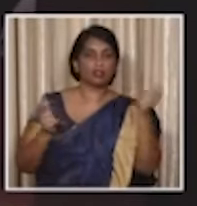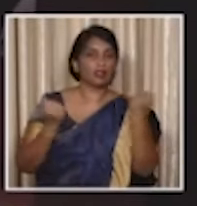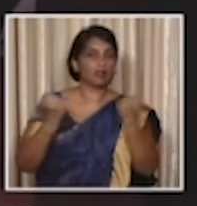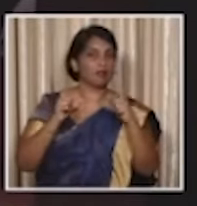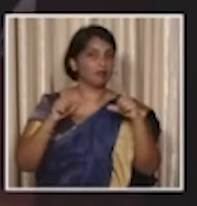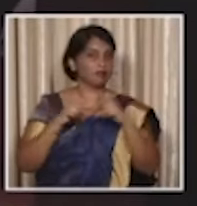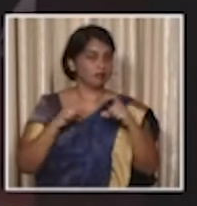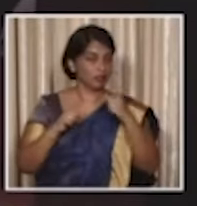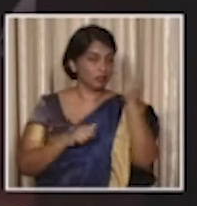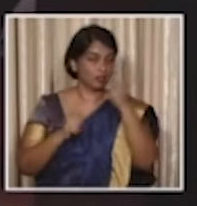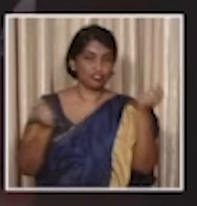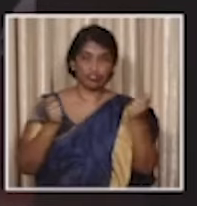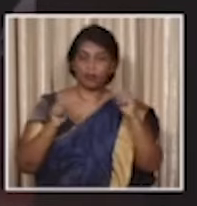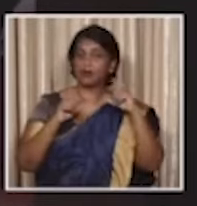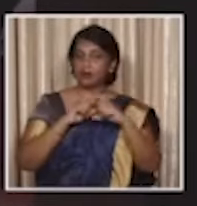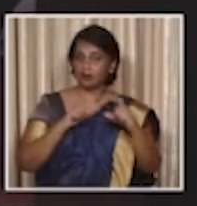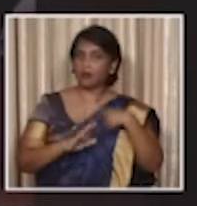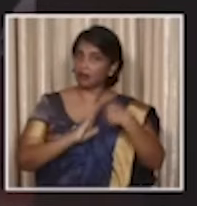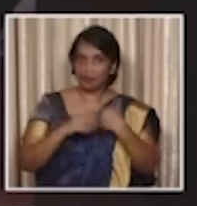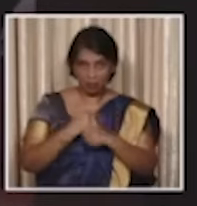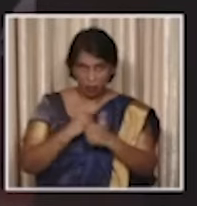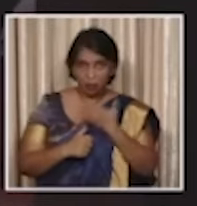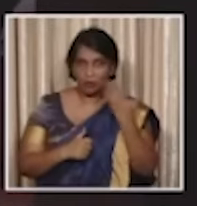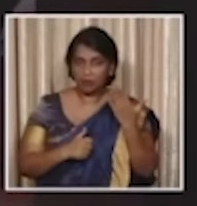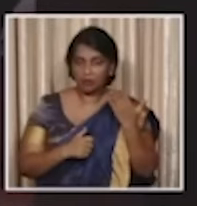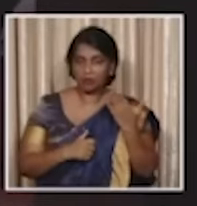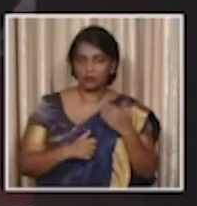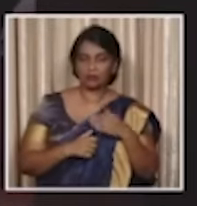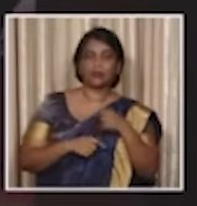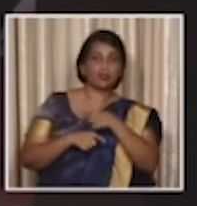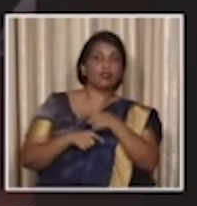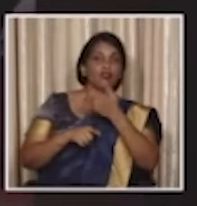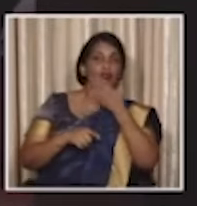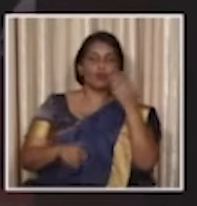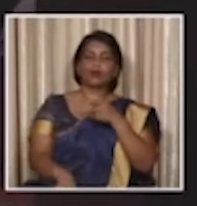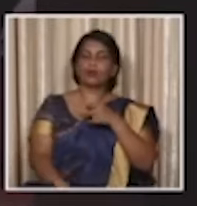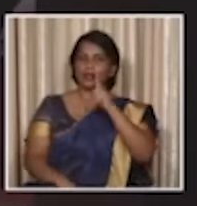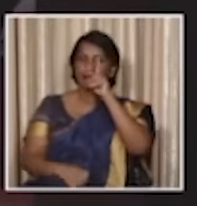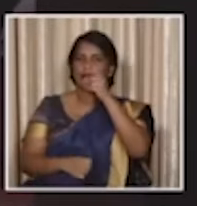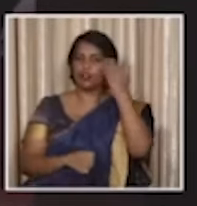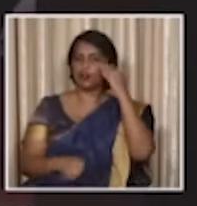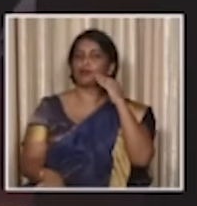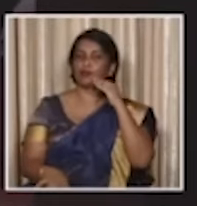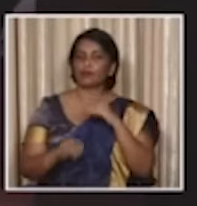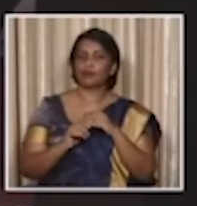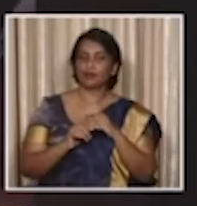බෙදෙන මේ රජයට පුළුවන් ද රට හදන්න? මේගොල්ලන්ට කරන්න පුළුවන් එකම එක දෙයයි